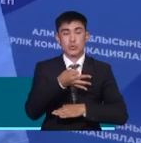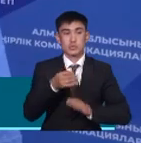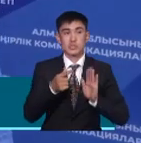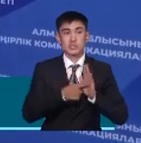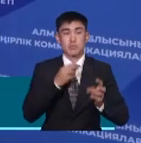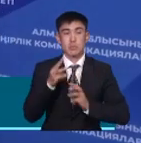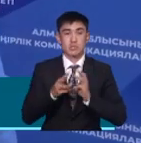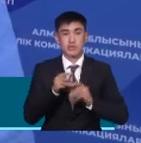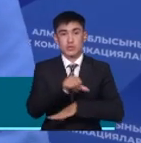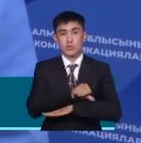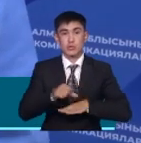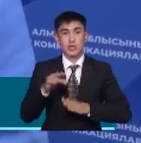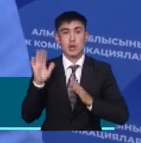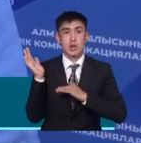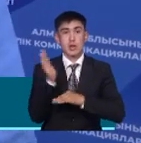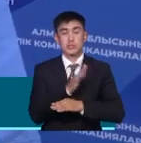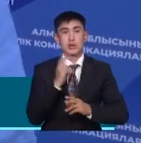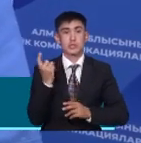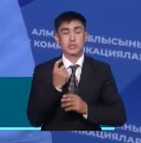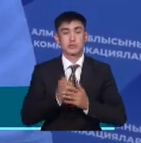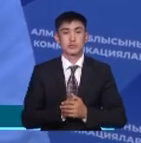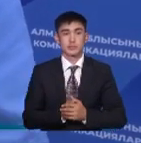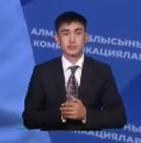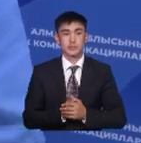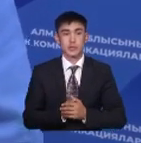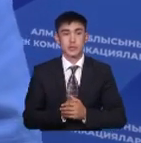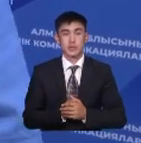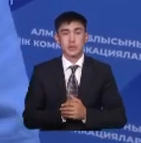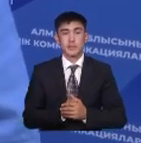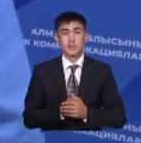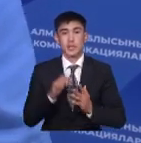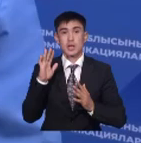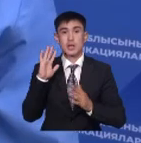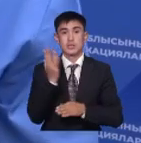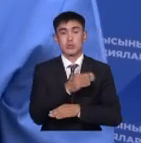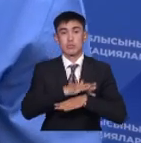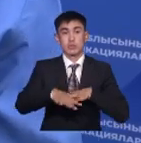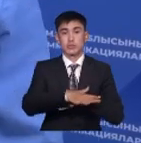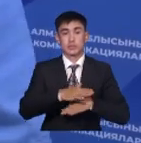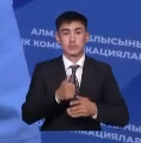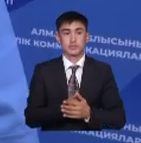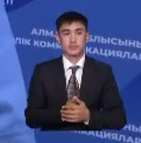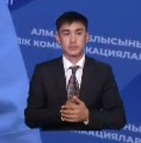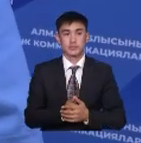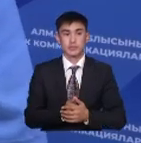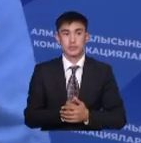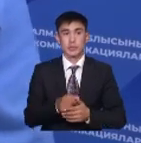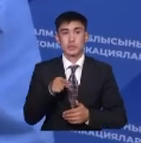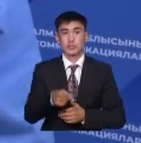7 пожаров на территории лесных хозяйств. Вместе с этим, значит, на лесной площади